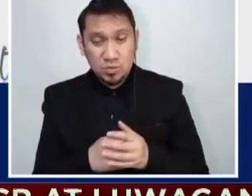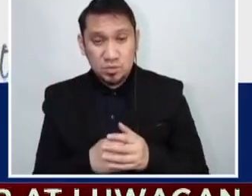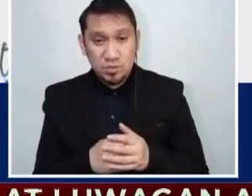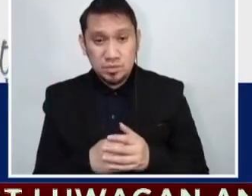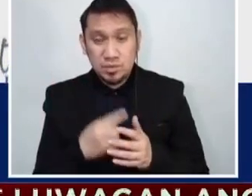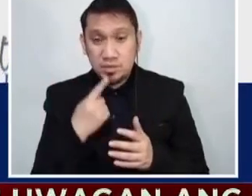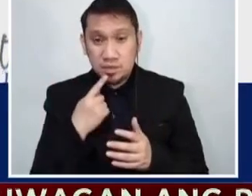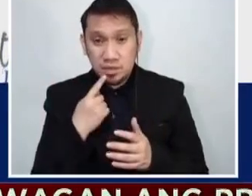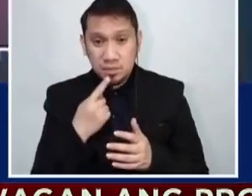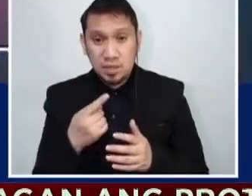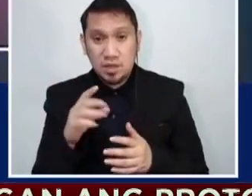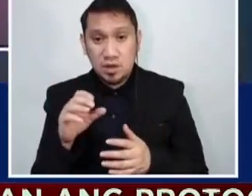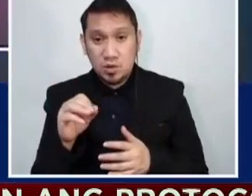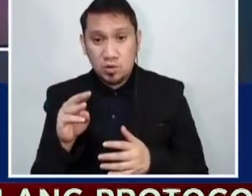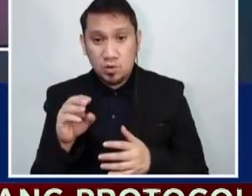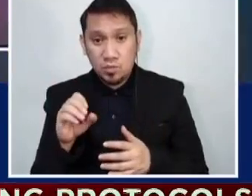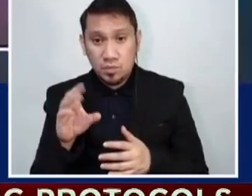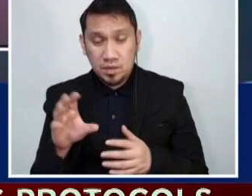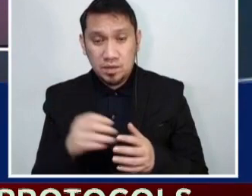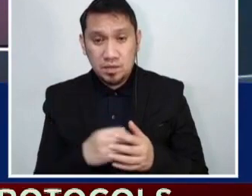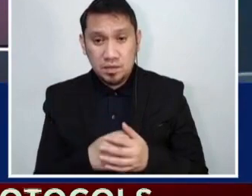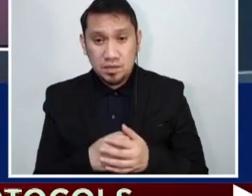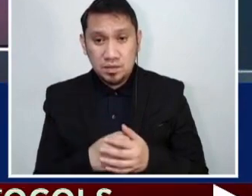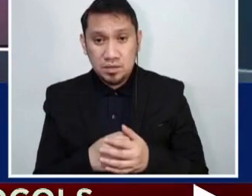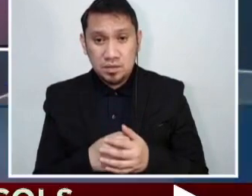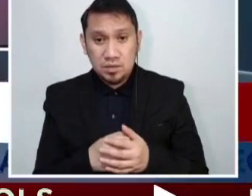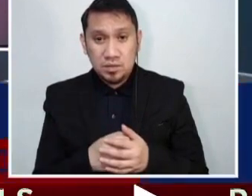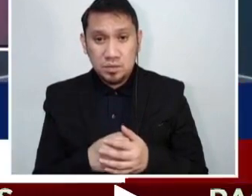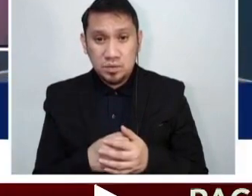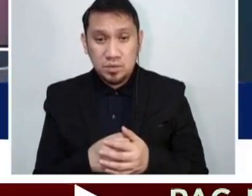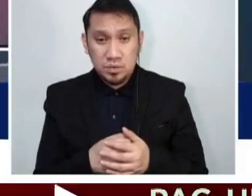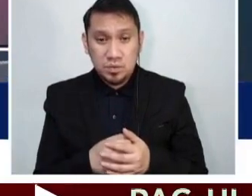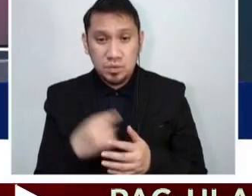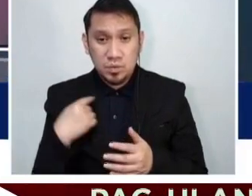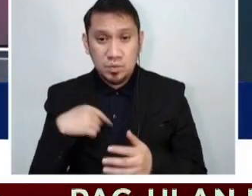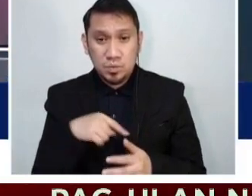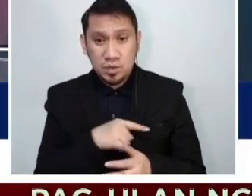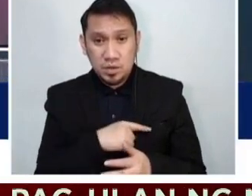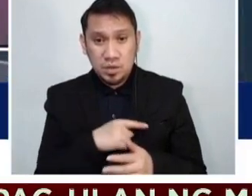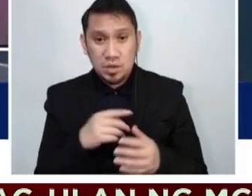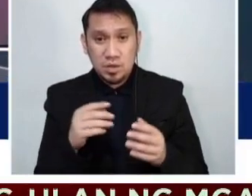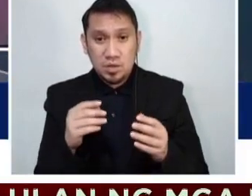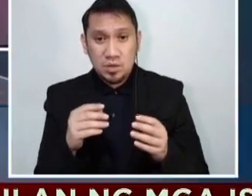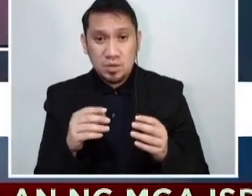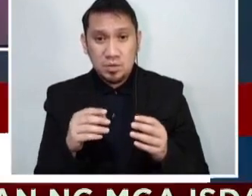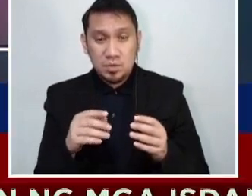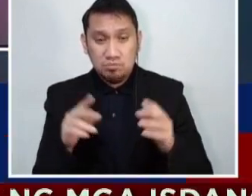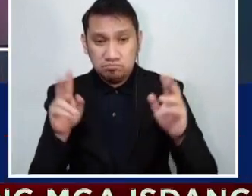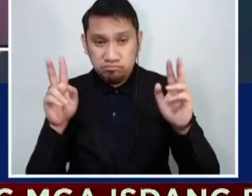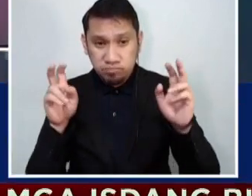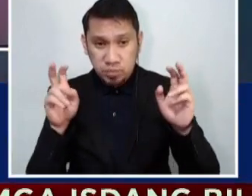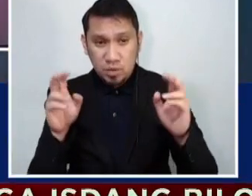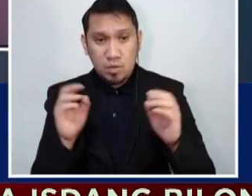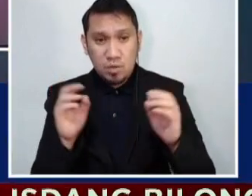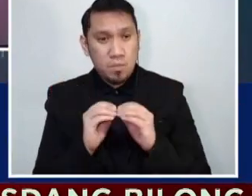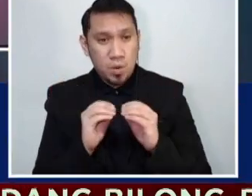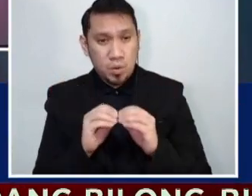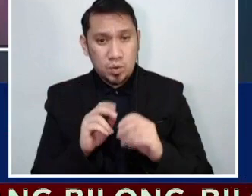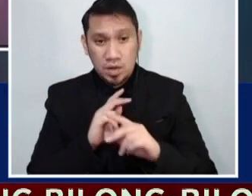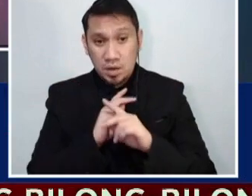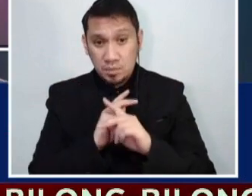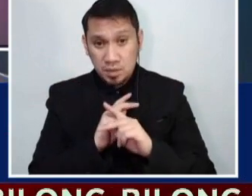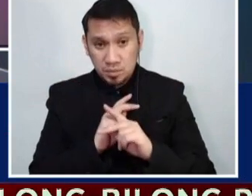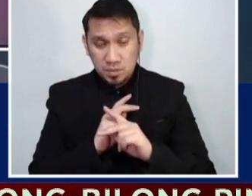ng COMELEC. For the most part, we're approaching this more as a preventive in a